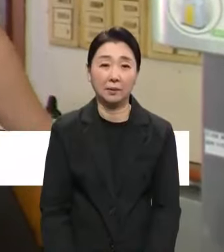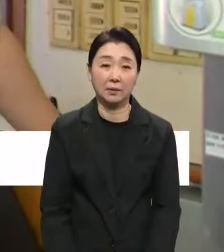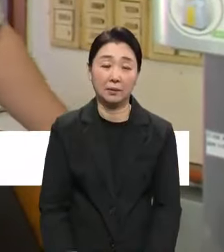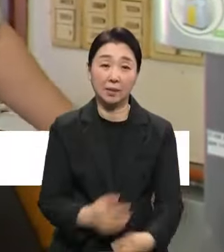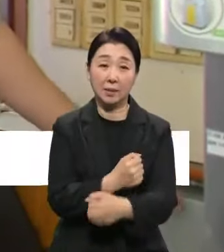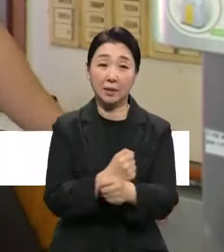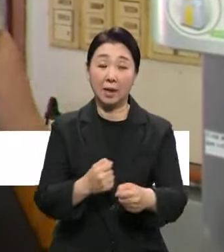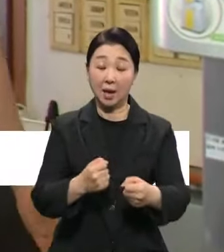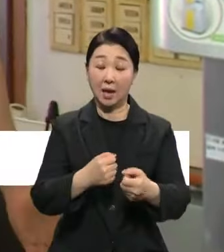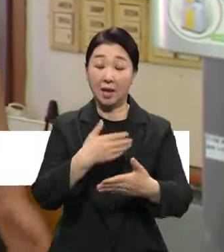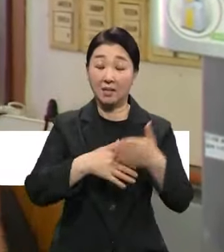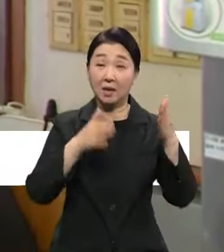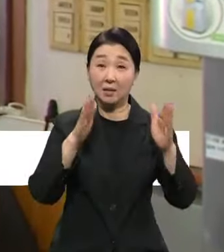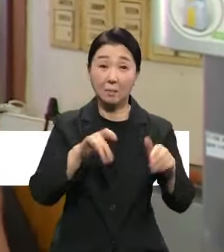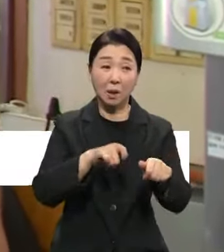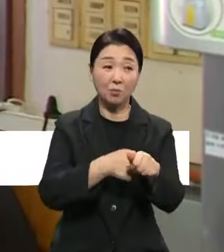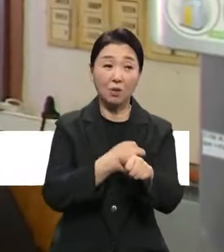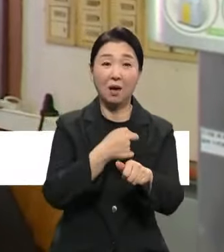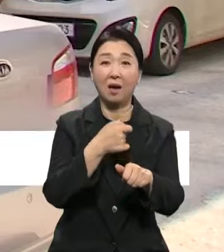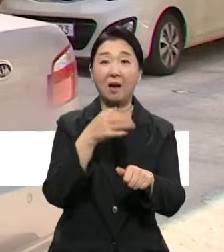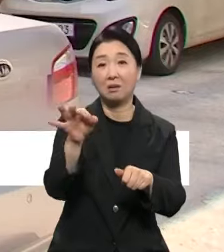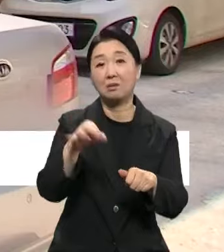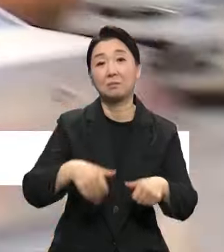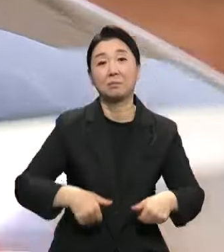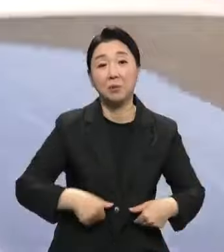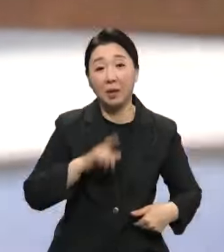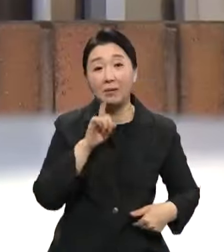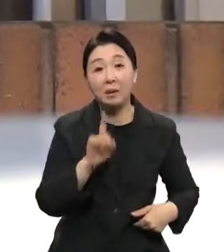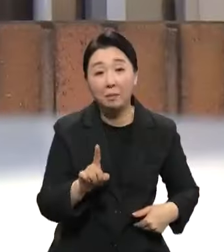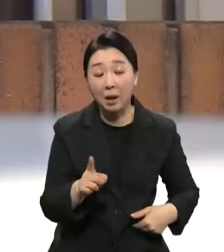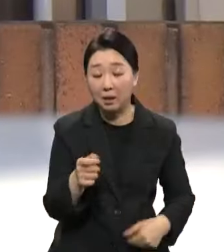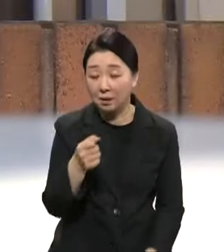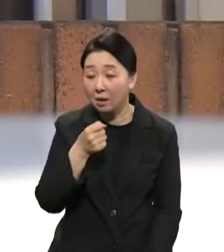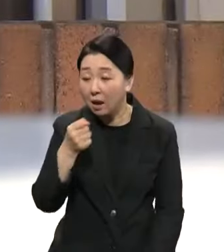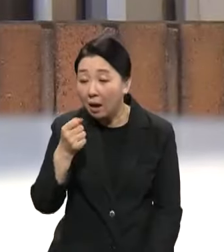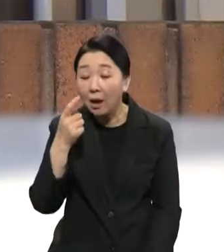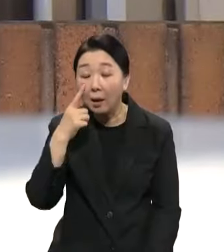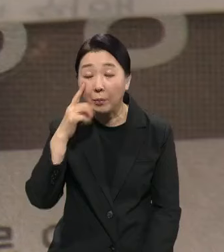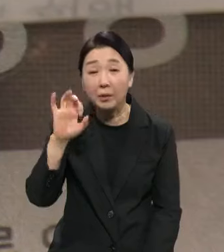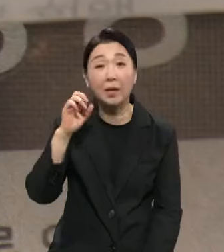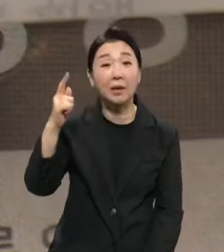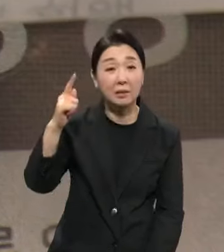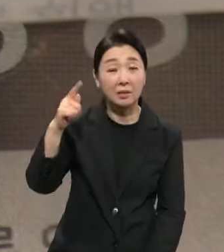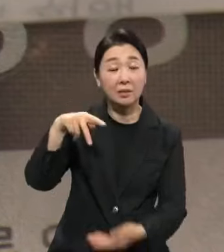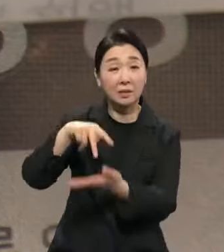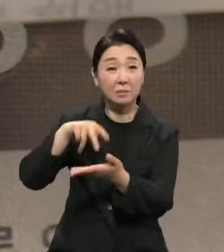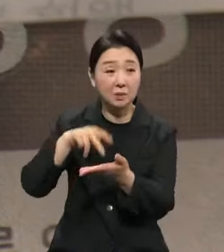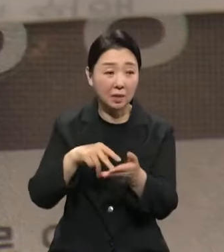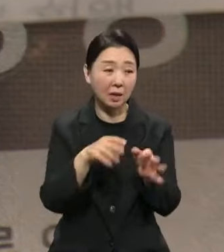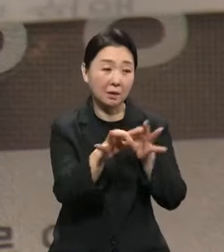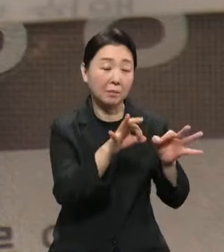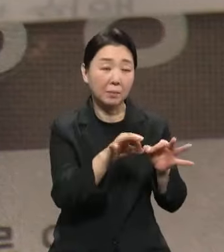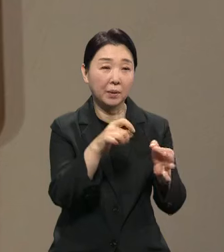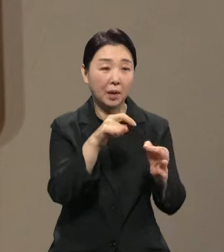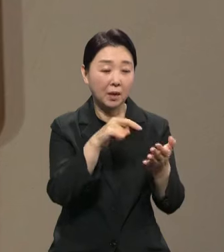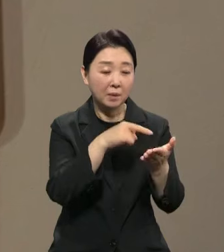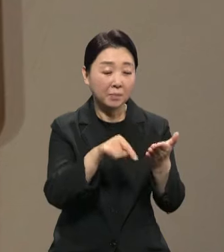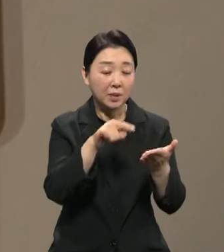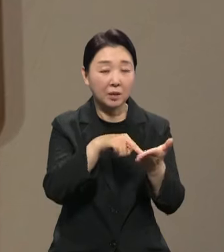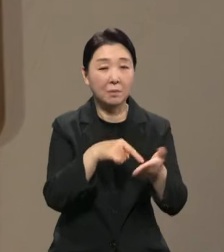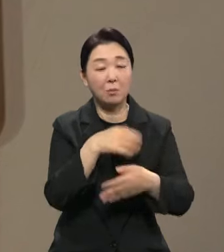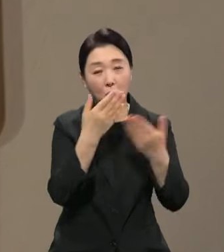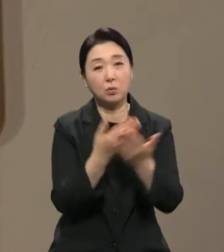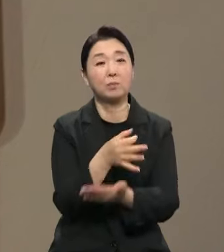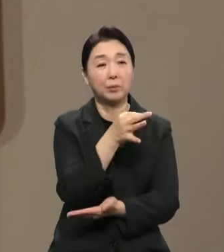남았으니까 위약금은 물어야 된다라고 얘기를 하는 거죠. 취재가 시작되자 KT텔레캅은 업주에게 피해 금액을 모두 보상해주겠다는